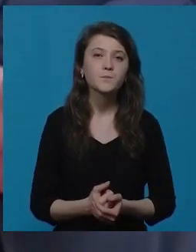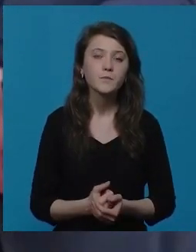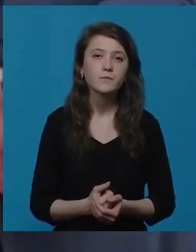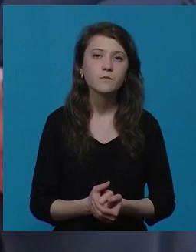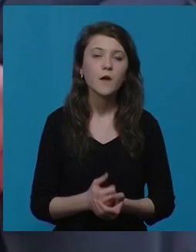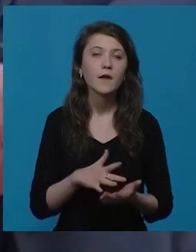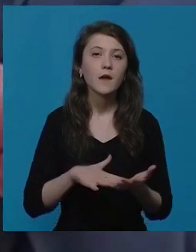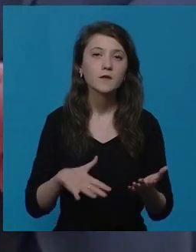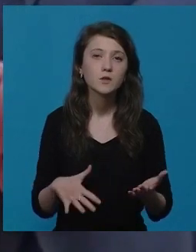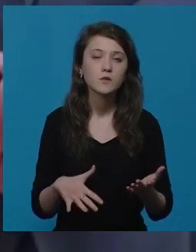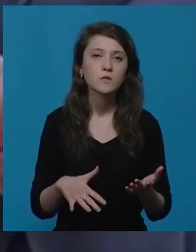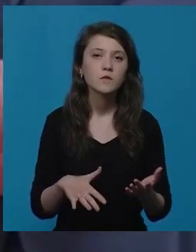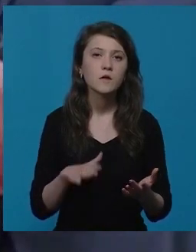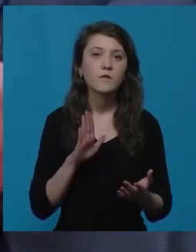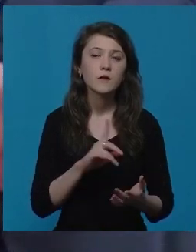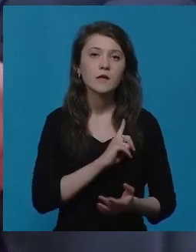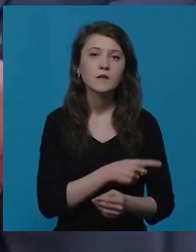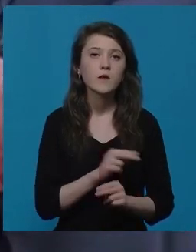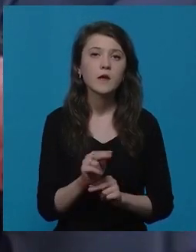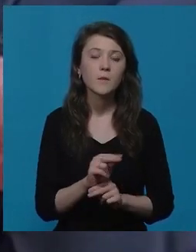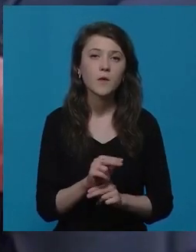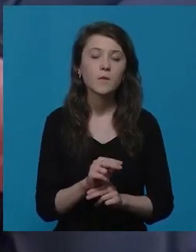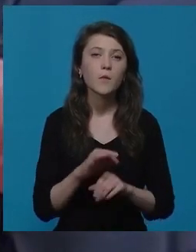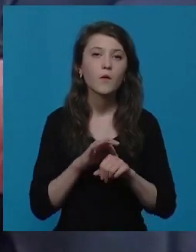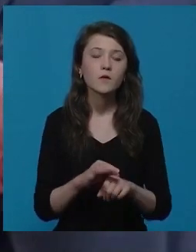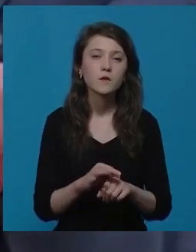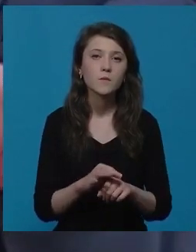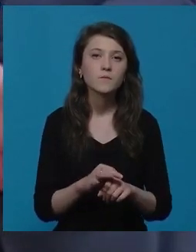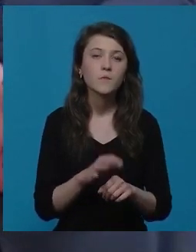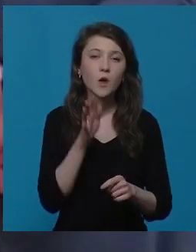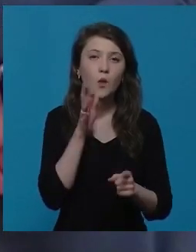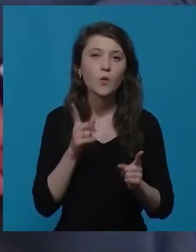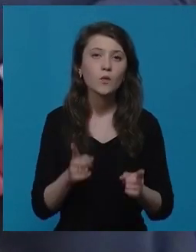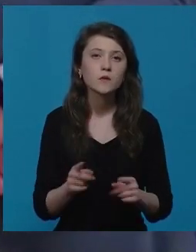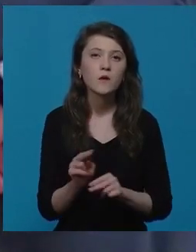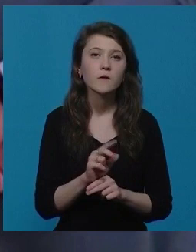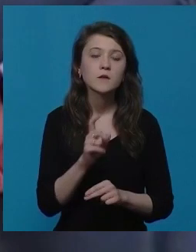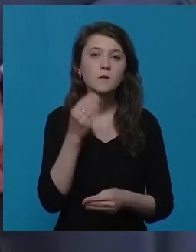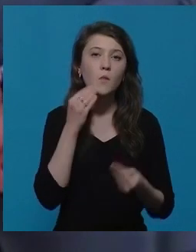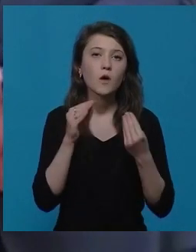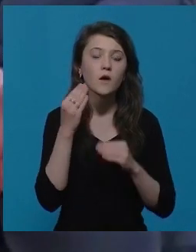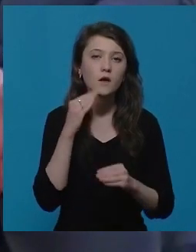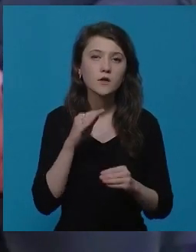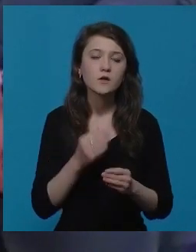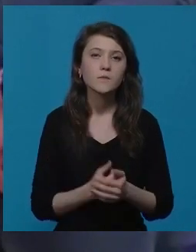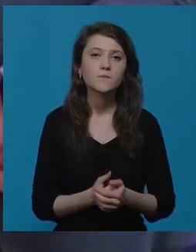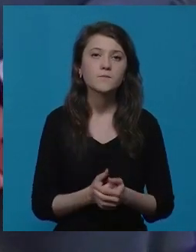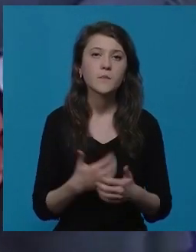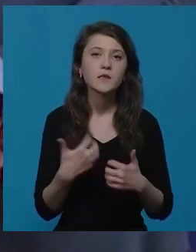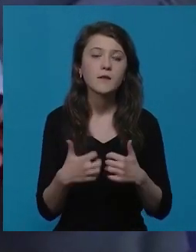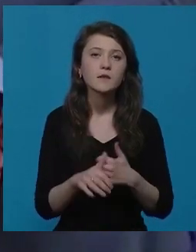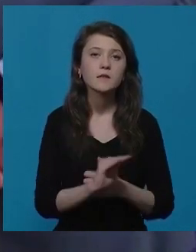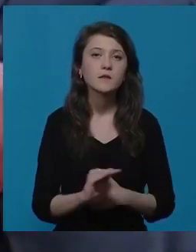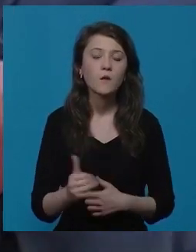решту в інтенсивній терапії проходять курс лікування з покращенням. Серед дітей у нас